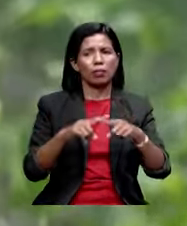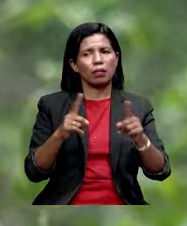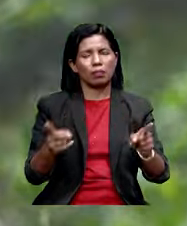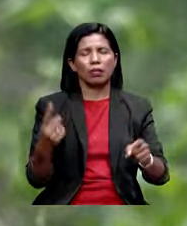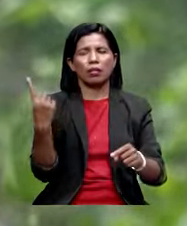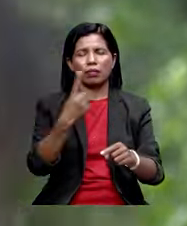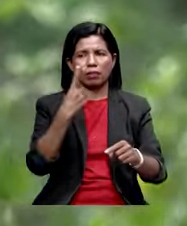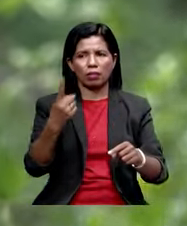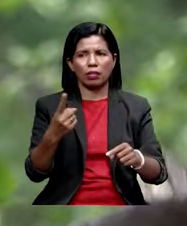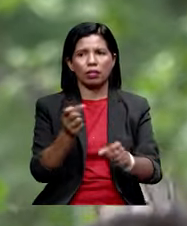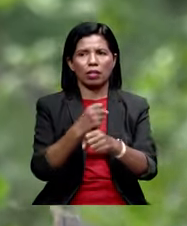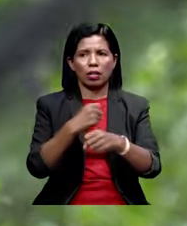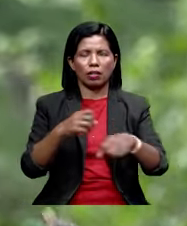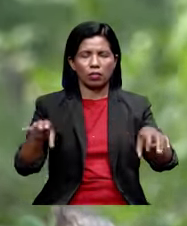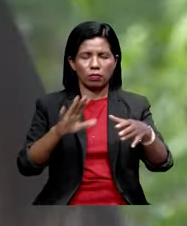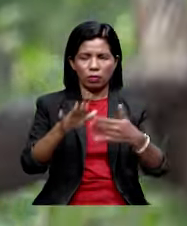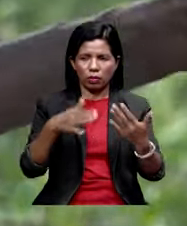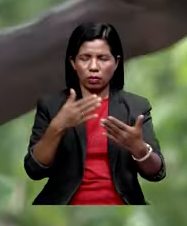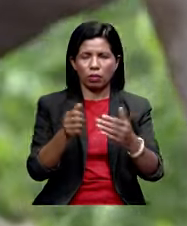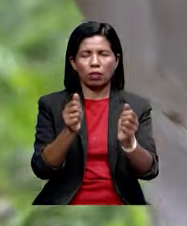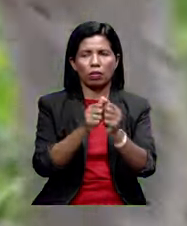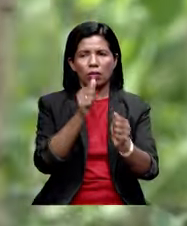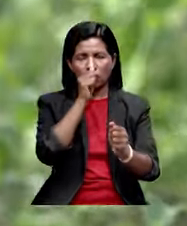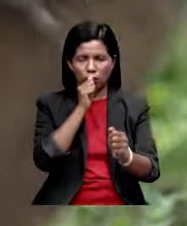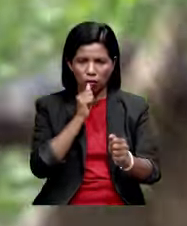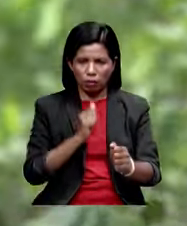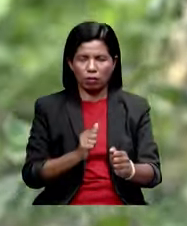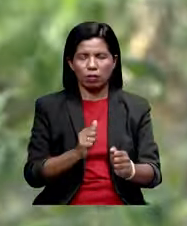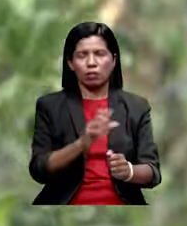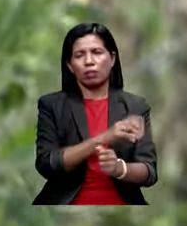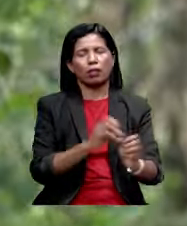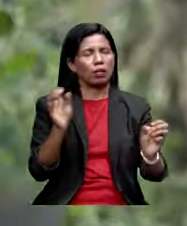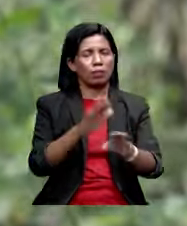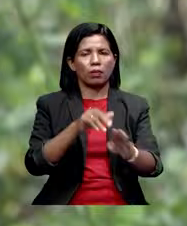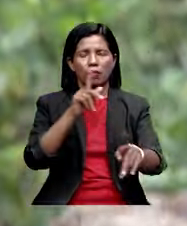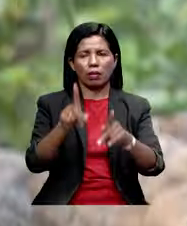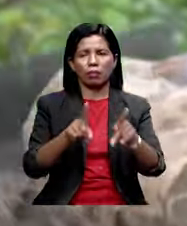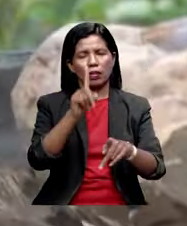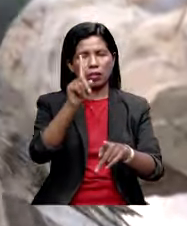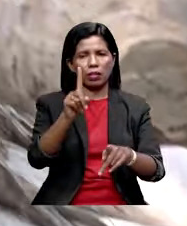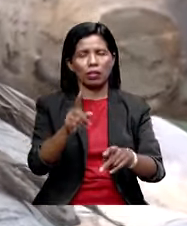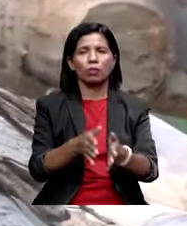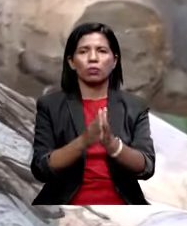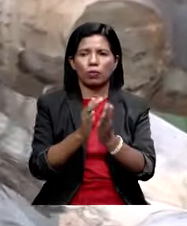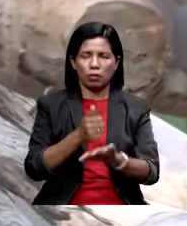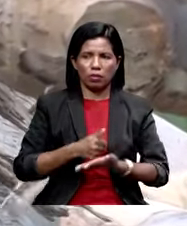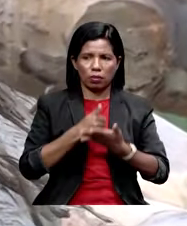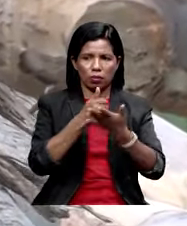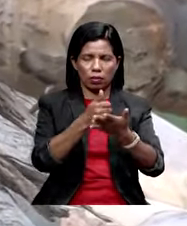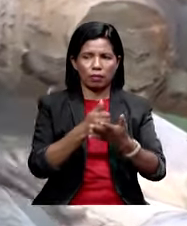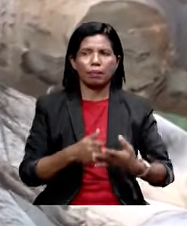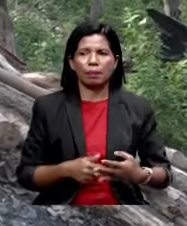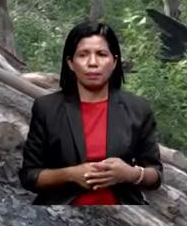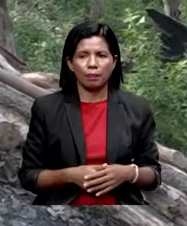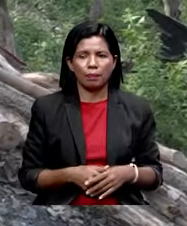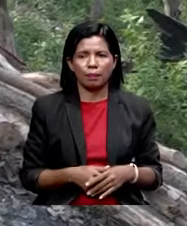hoin mider halo servisu hotu hononok no pasiensia no la bolu e mai ida atu husu ai juda.